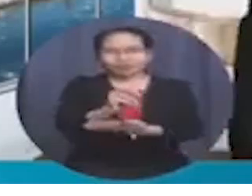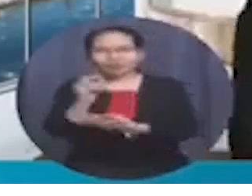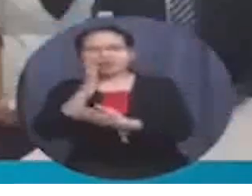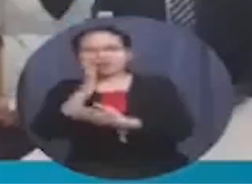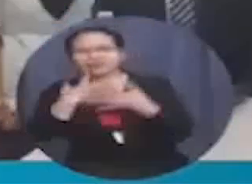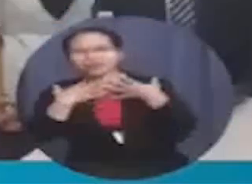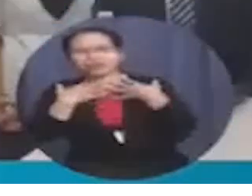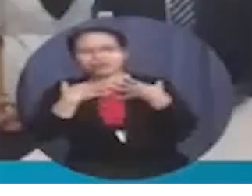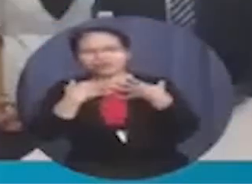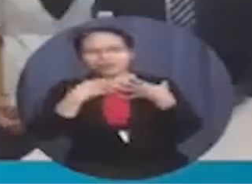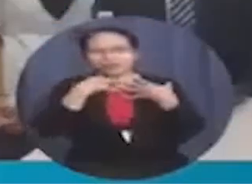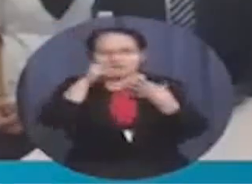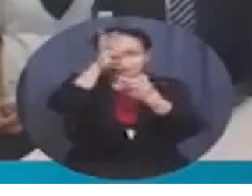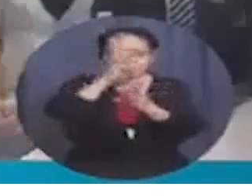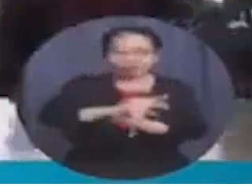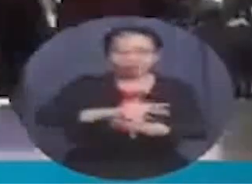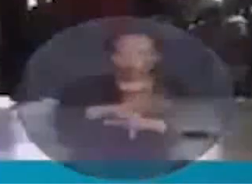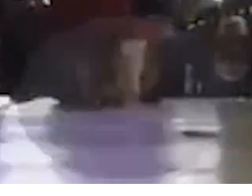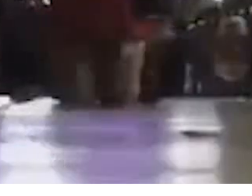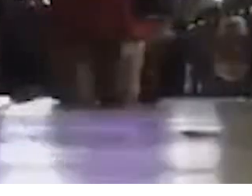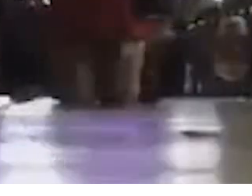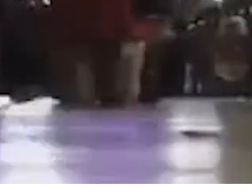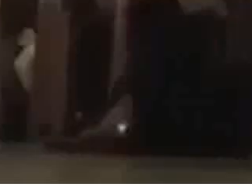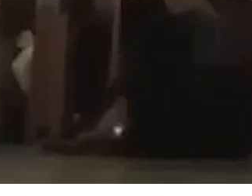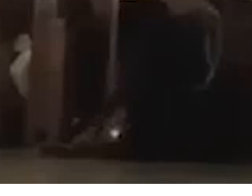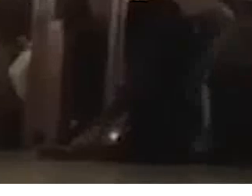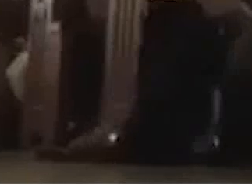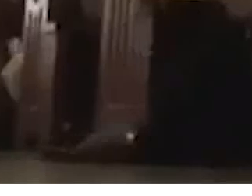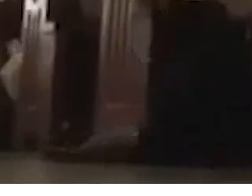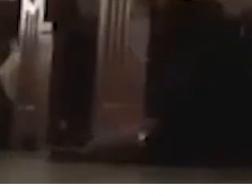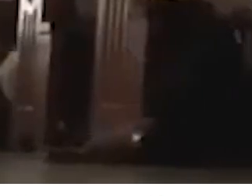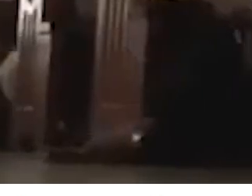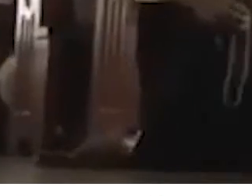malisyoso. Hindi namin sinasamba, ginagalang lang namin. Eh, nakausap ko yung